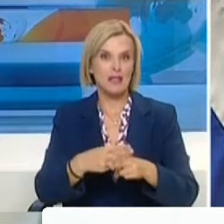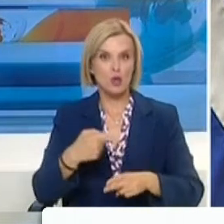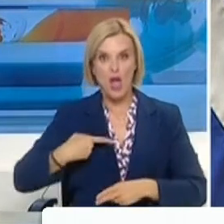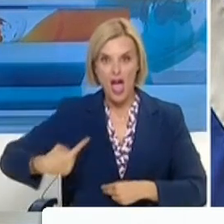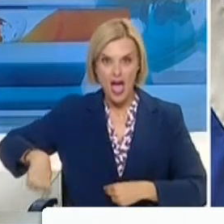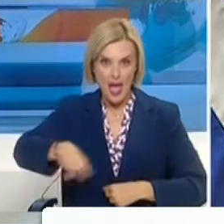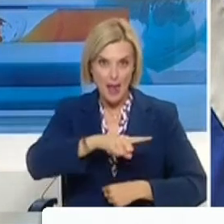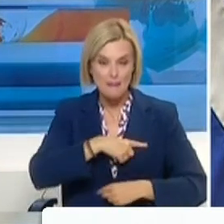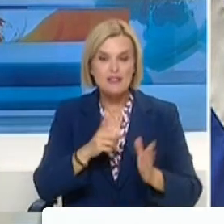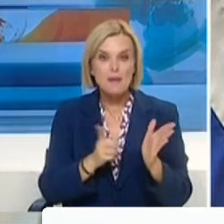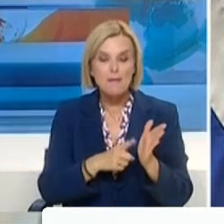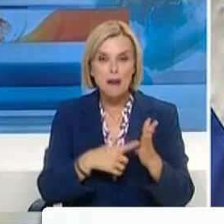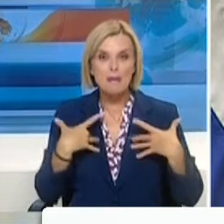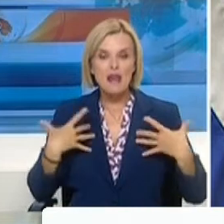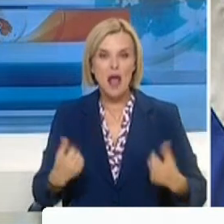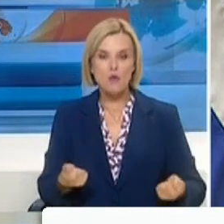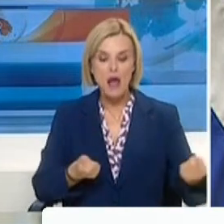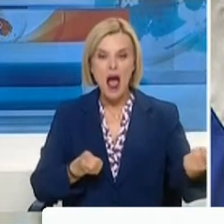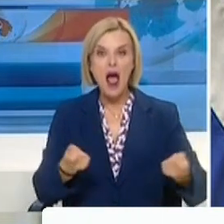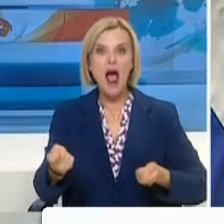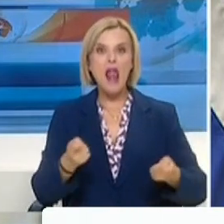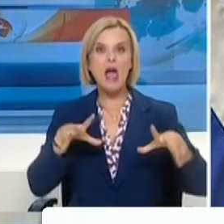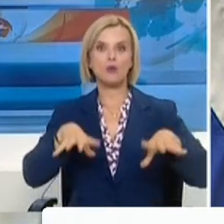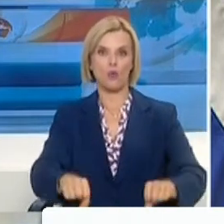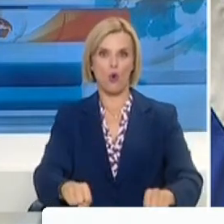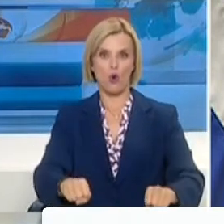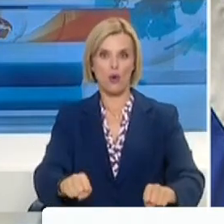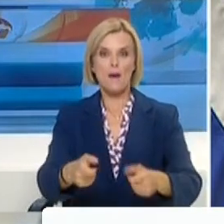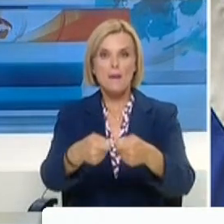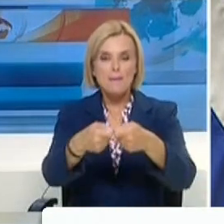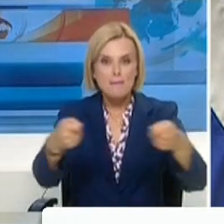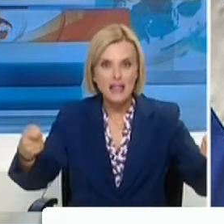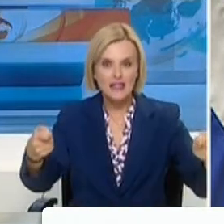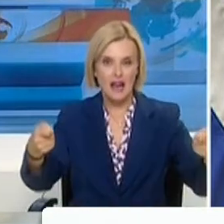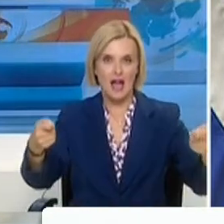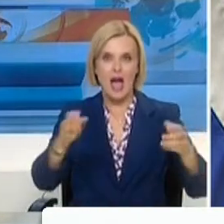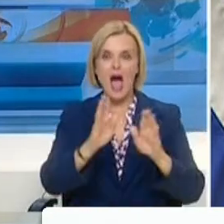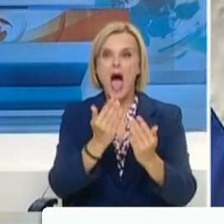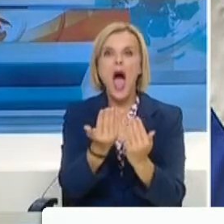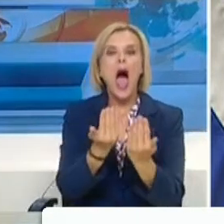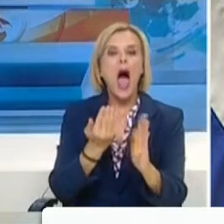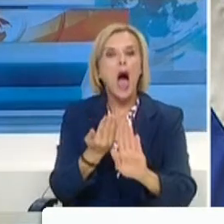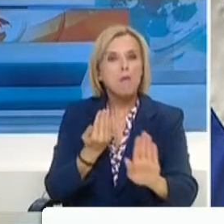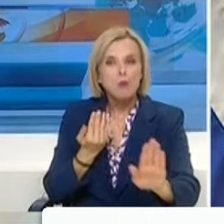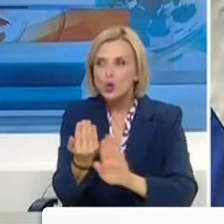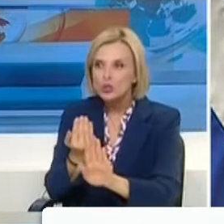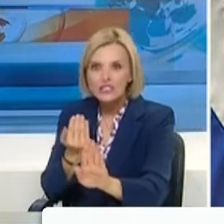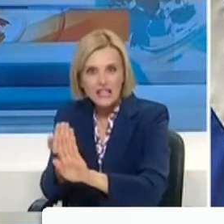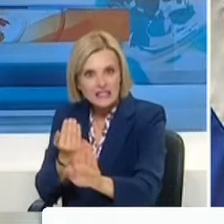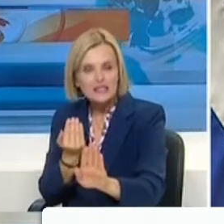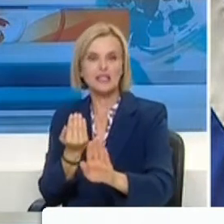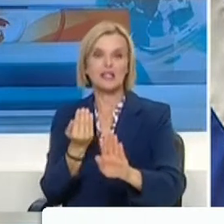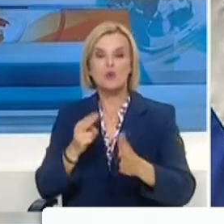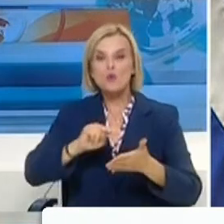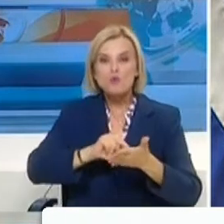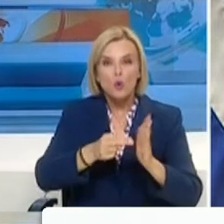έλεγχο. Αυτή τη στιγμή τα μέτρα υγιεινής και απόστασης έχουν τον κύριο λόγο. Πρέπει να συνεχίσουμε σαν υπεύθυνοι πολίτες, με υπερβολική